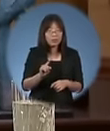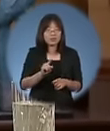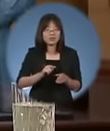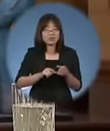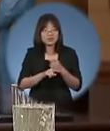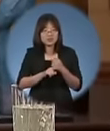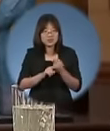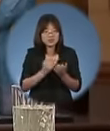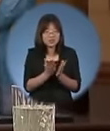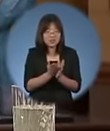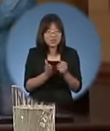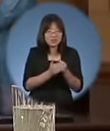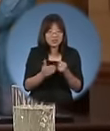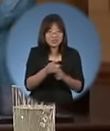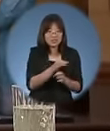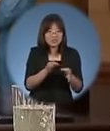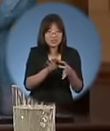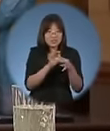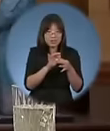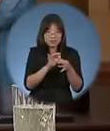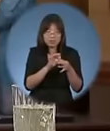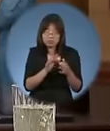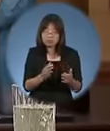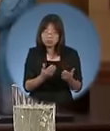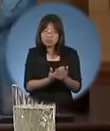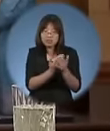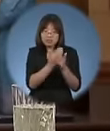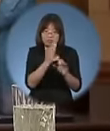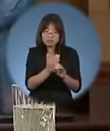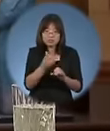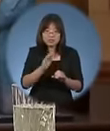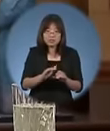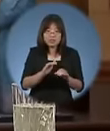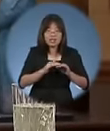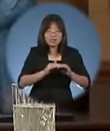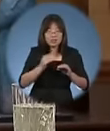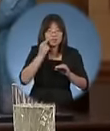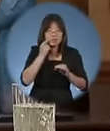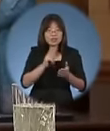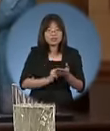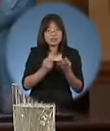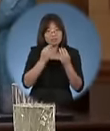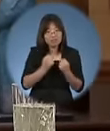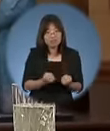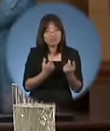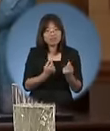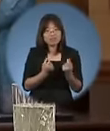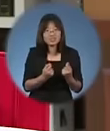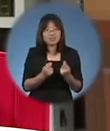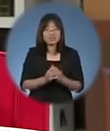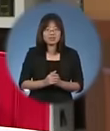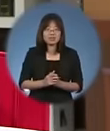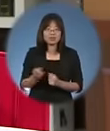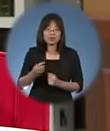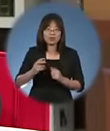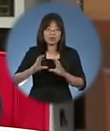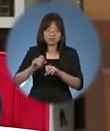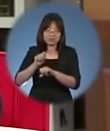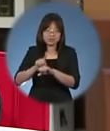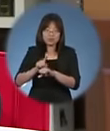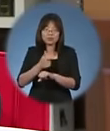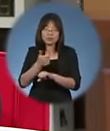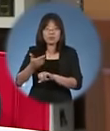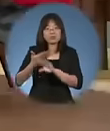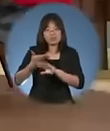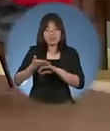설키고 물론 예. 경제적인 관계들은 좋아지고 있습니다만은 풀지 못한 숙제들이 너무 많은 거 아니에요? 너무 많고 이제 예. 또 국민성도 너무